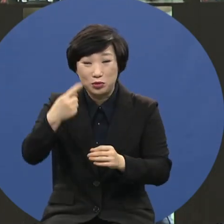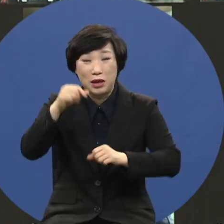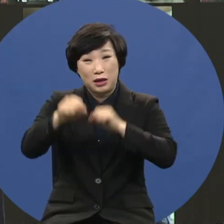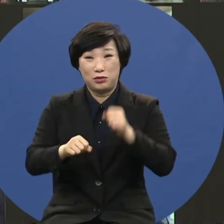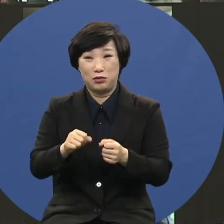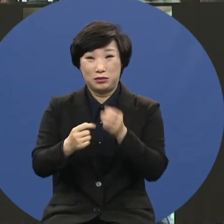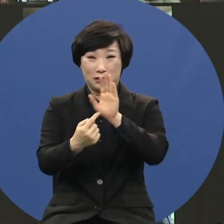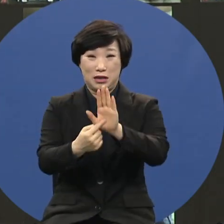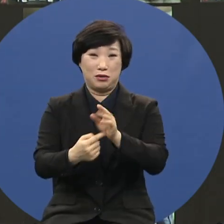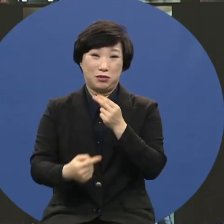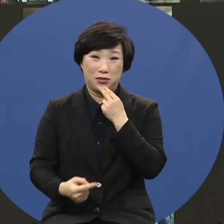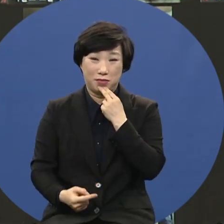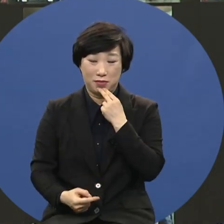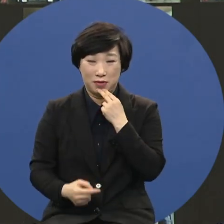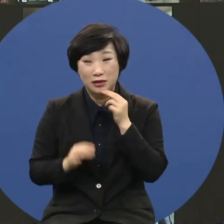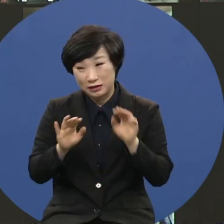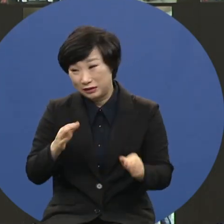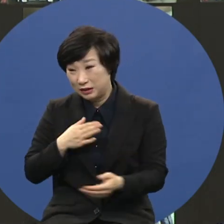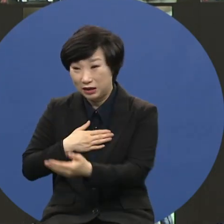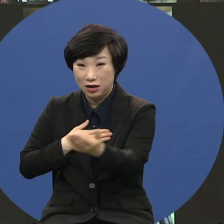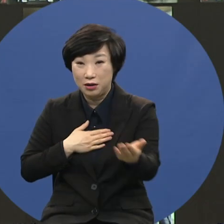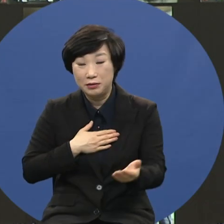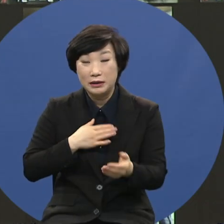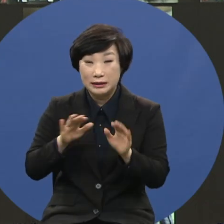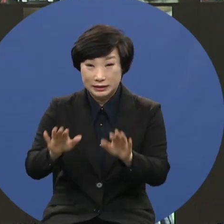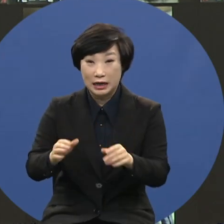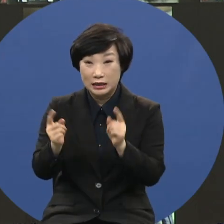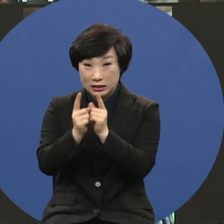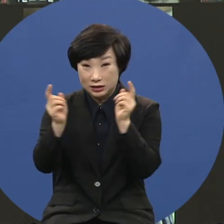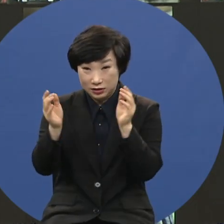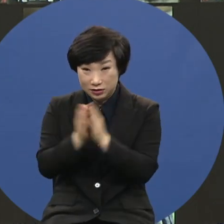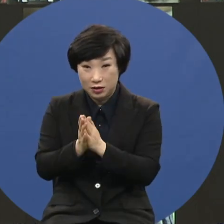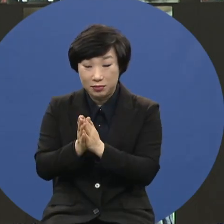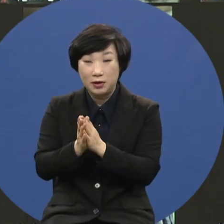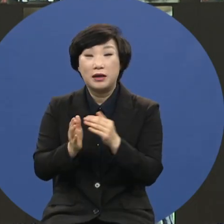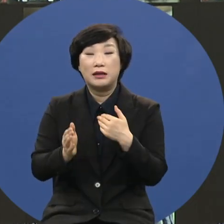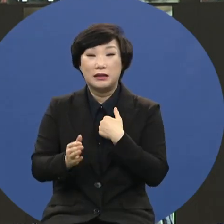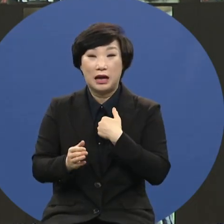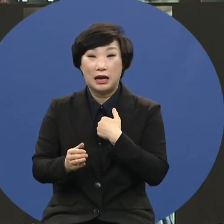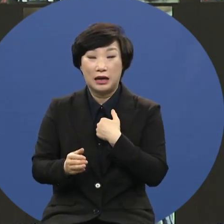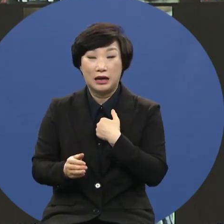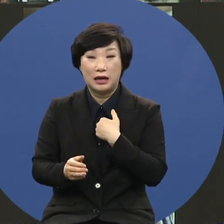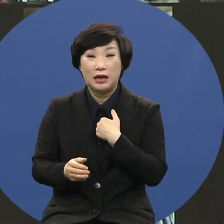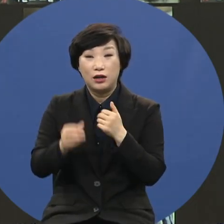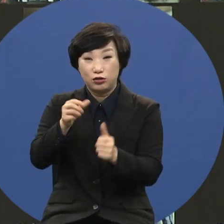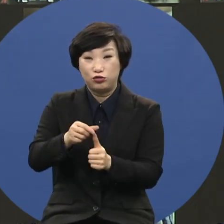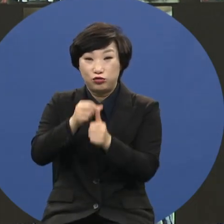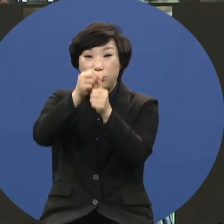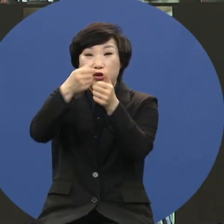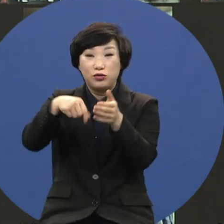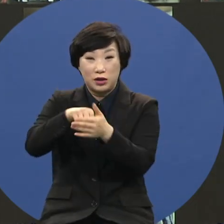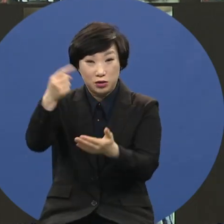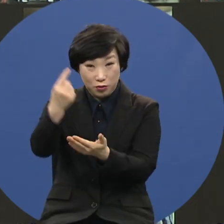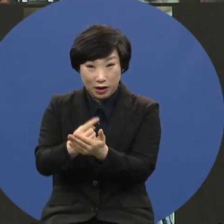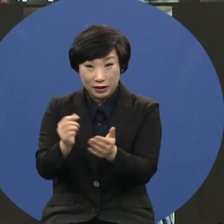거예요. 여러분의 집중적인 나를 살리러 왔는데 아들의